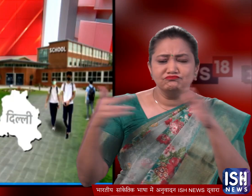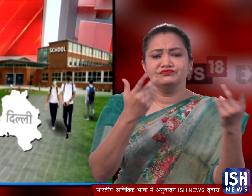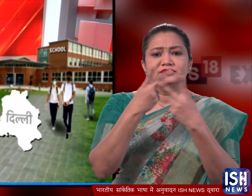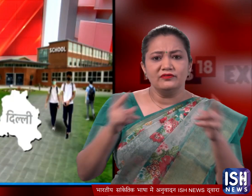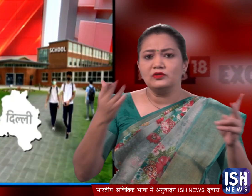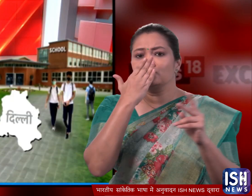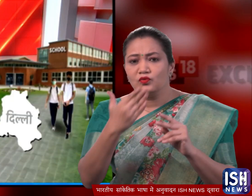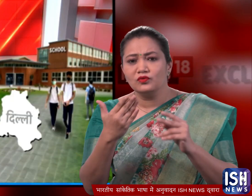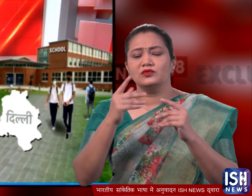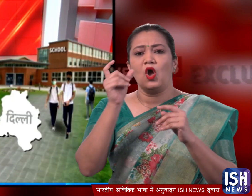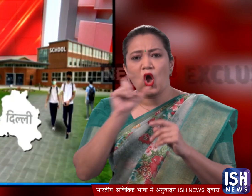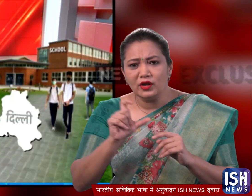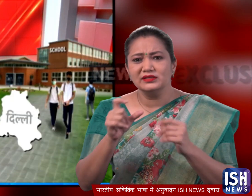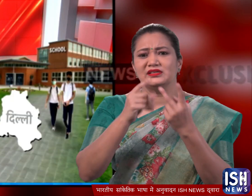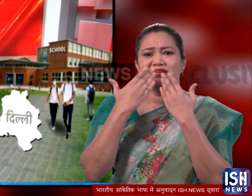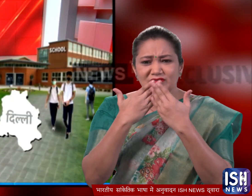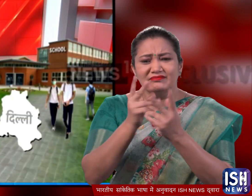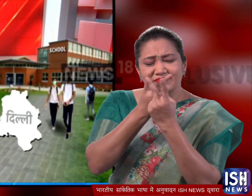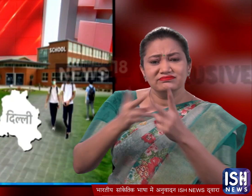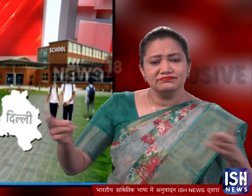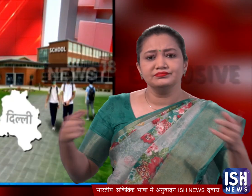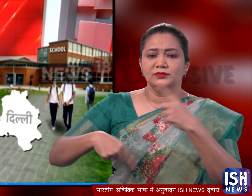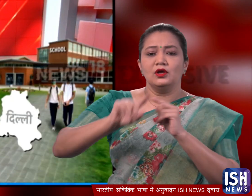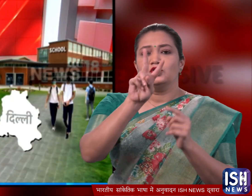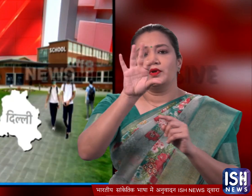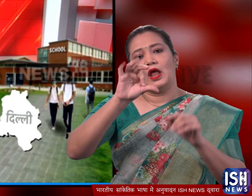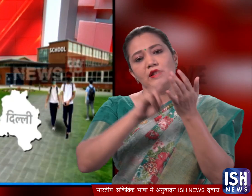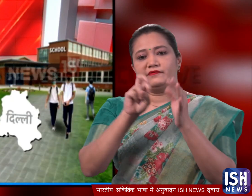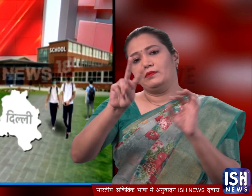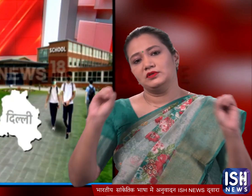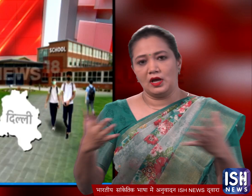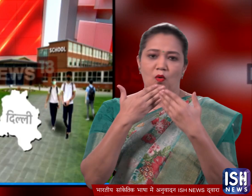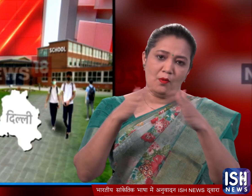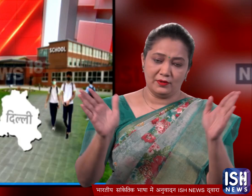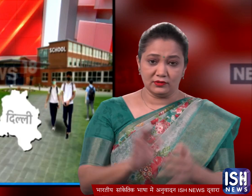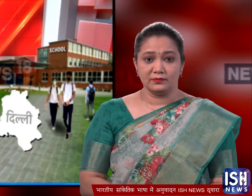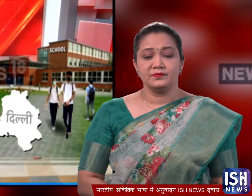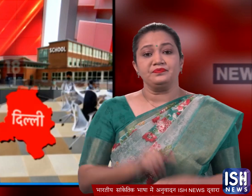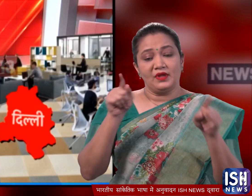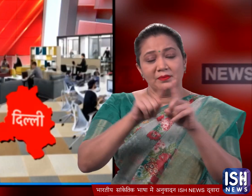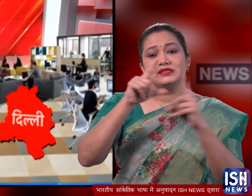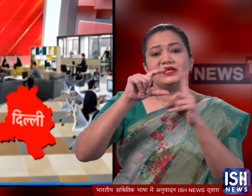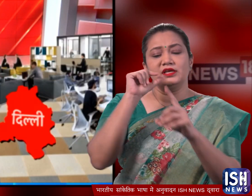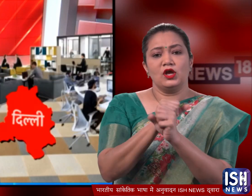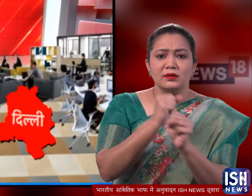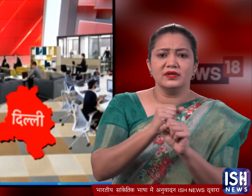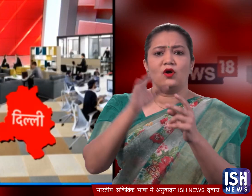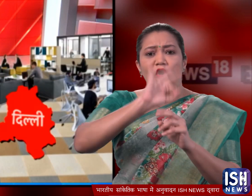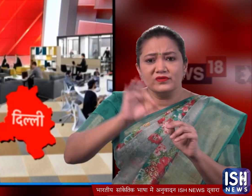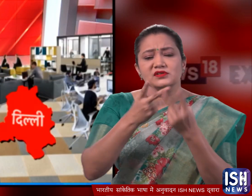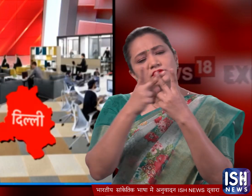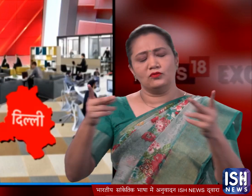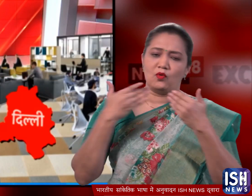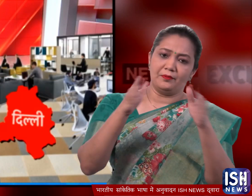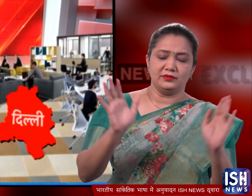किए गए दिल्ली के सभी स्कूल, कॉलेज और शिक्षण संस्थान 29 नवंबर से खोल दिए जाएंगे। इसके अलावा दिल्ली सरकार के सभी दफ्तर भी उसी